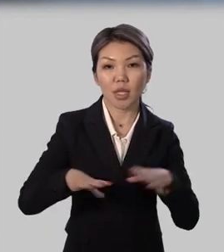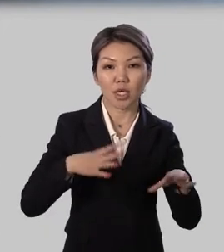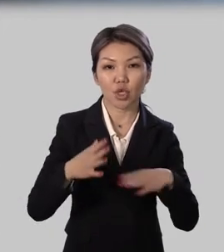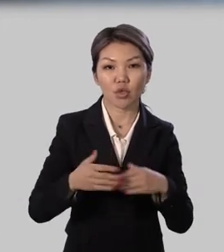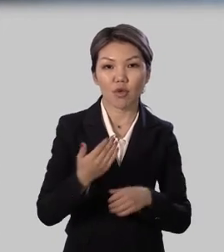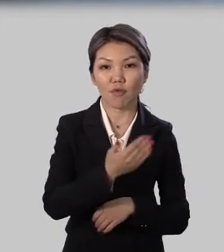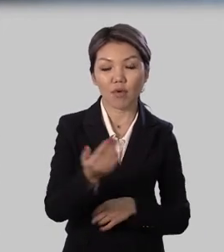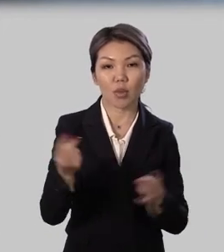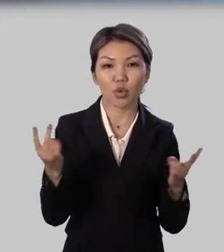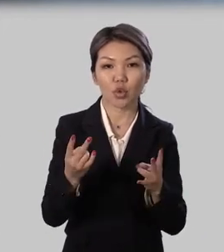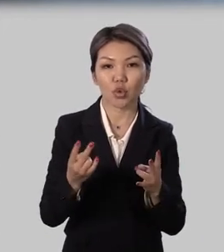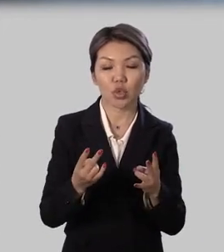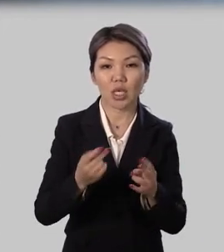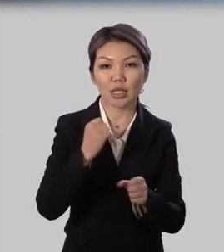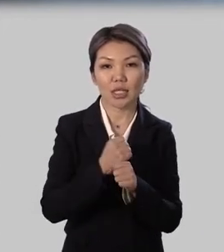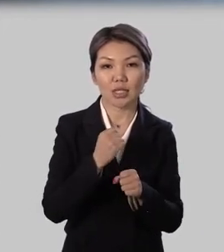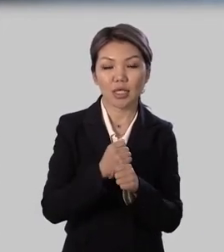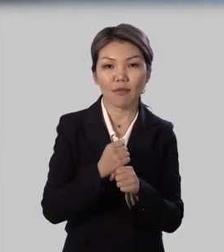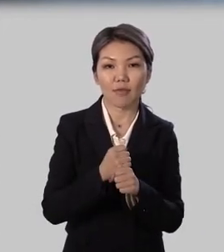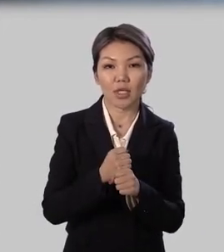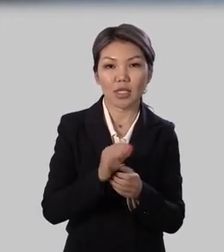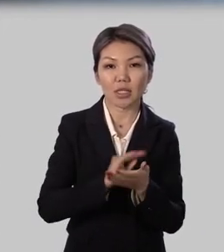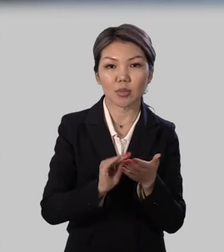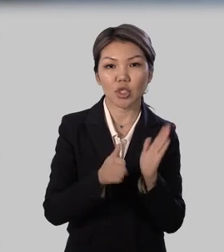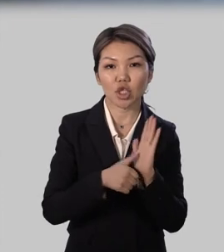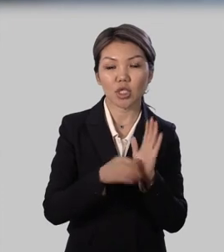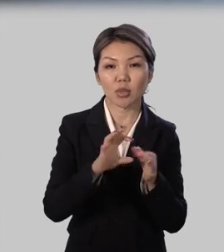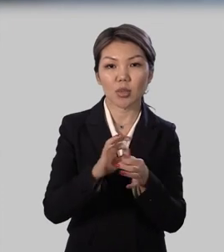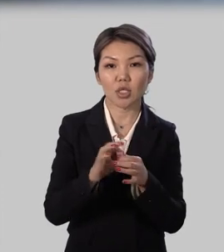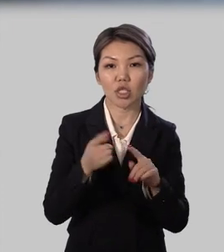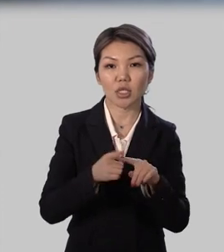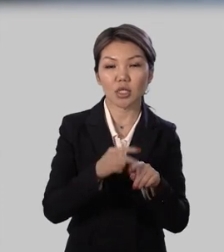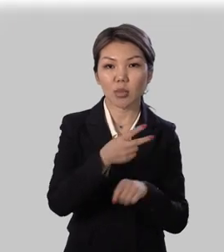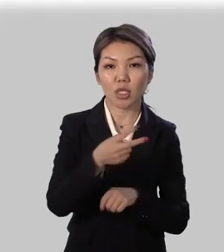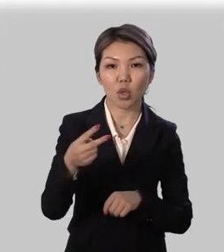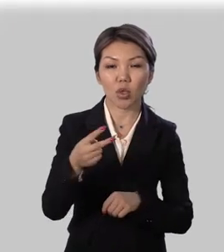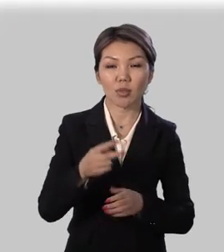составить и записать 6 предложений с этими глаголами